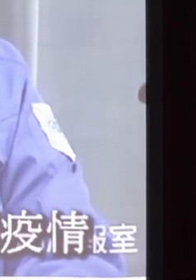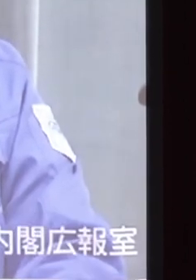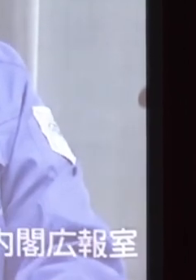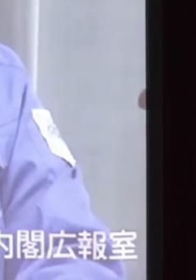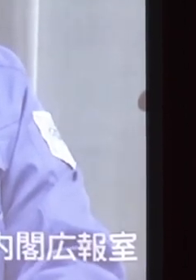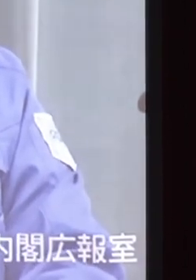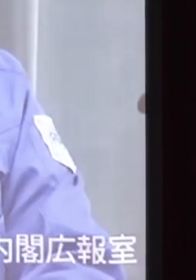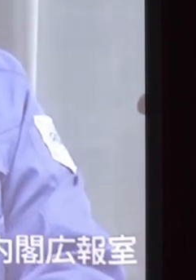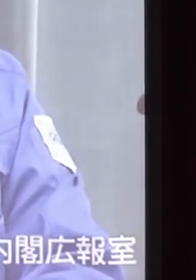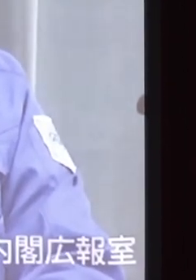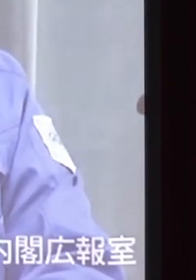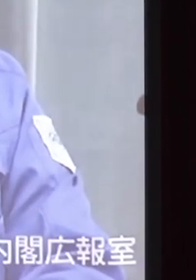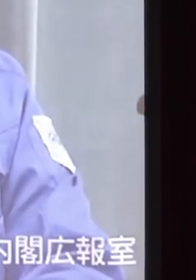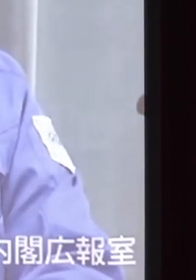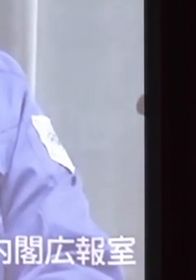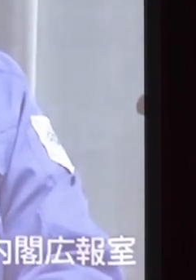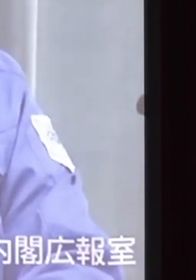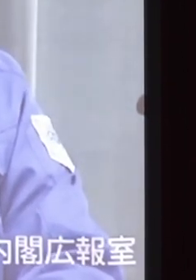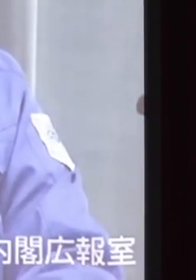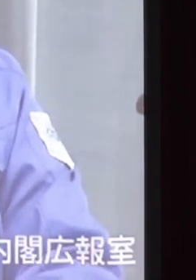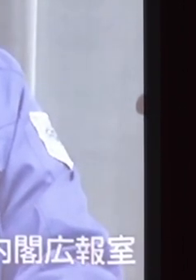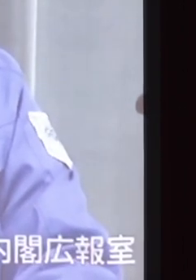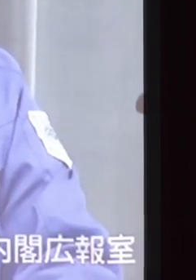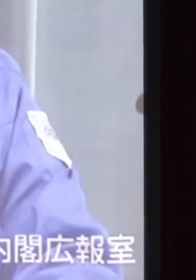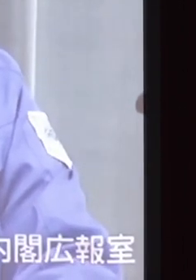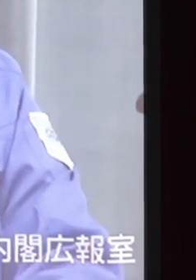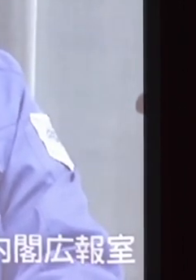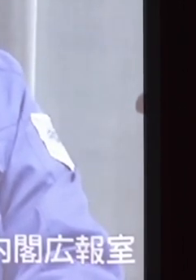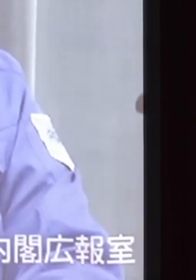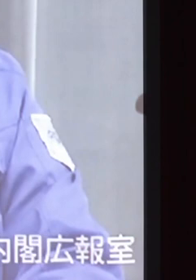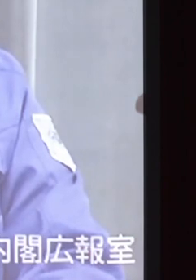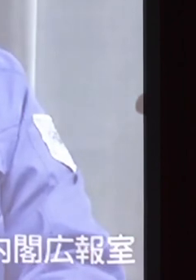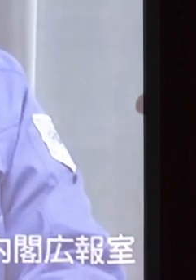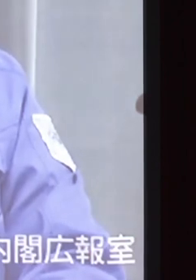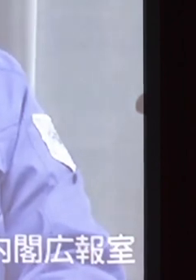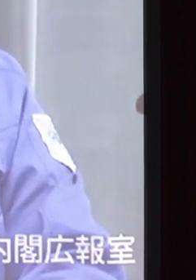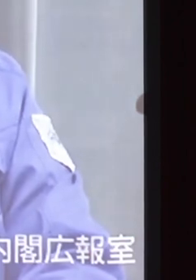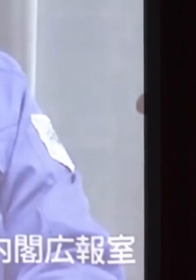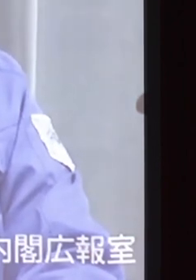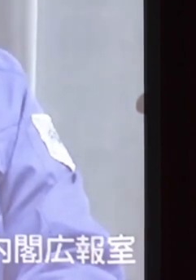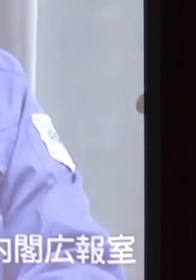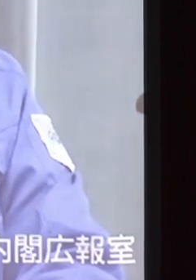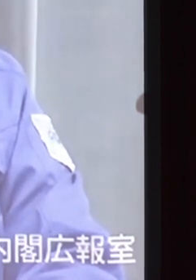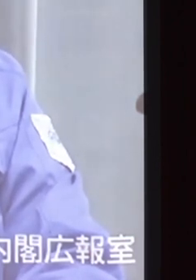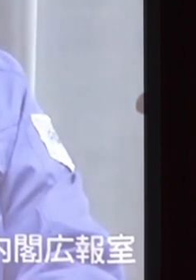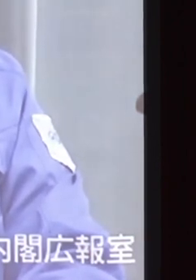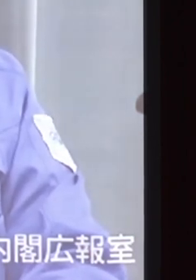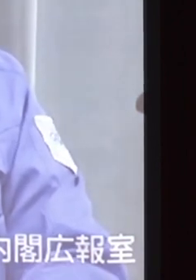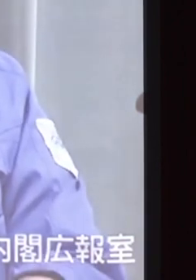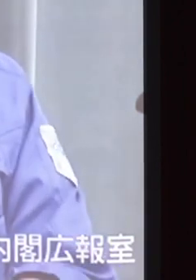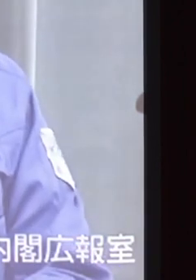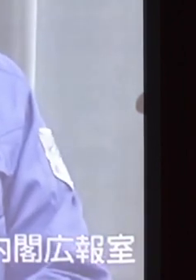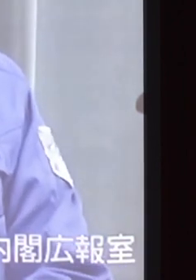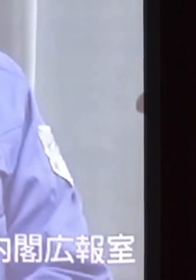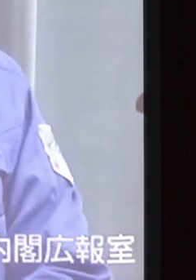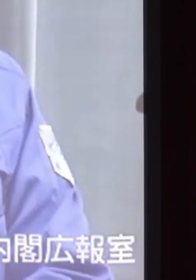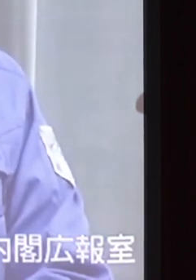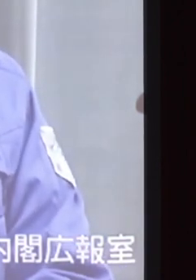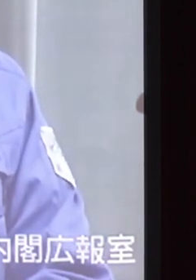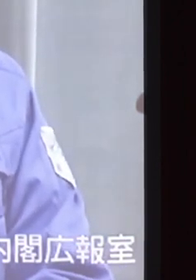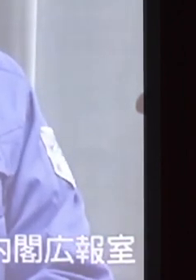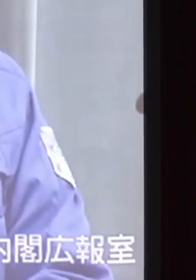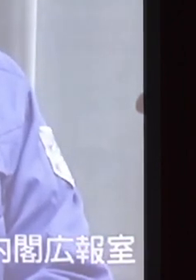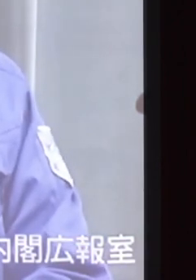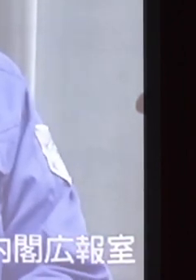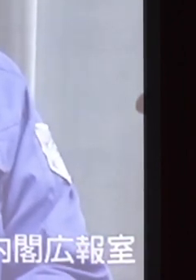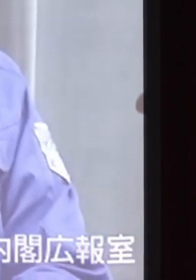して相互に支援をしてきておりまして、今回の措置もまさに台湾の日本に対する友情の証だと考